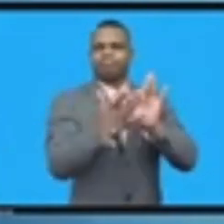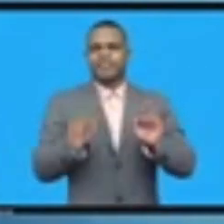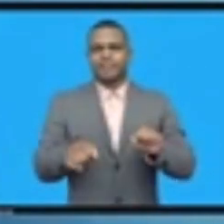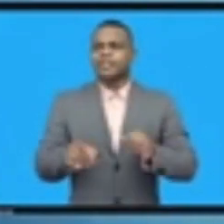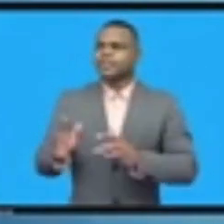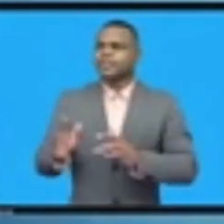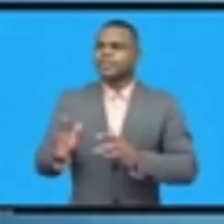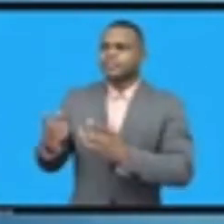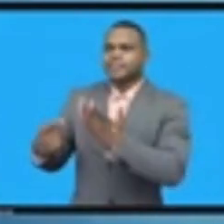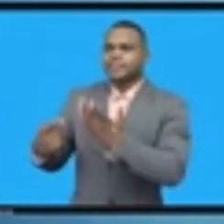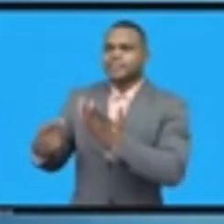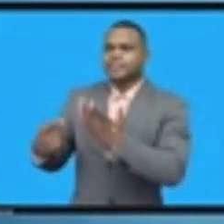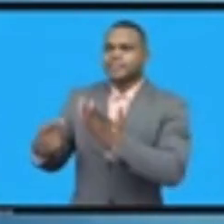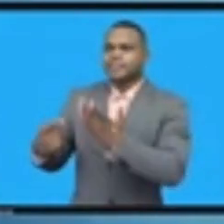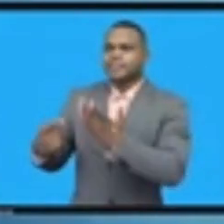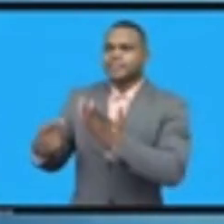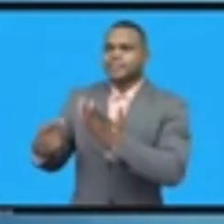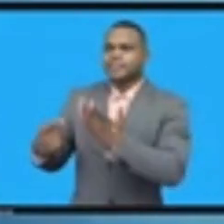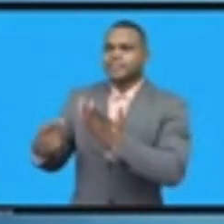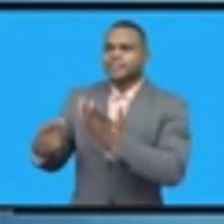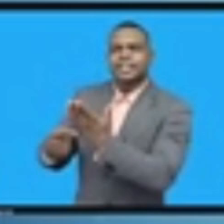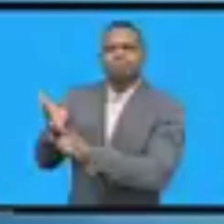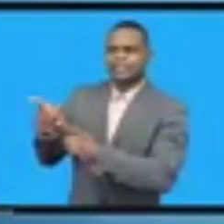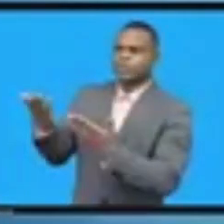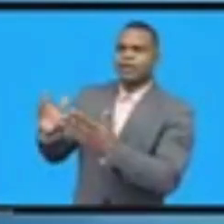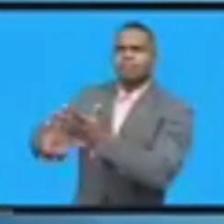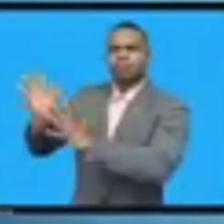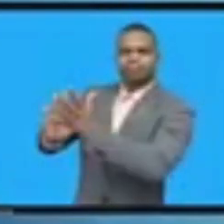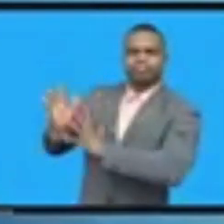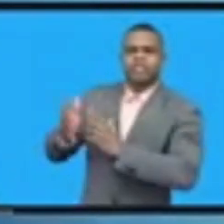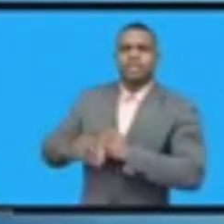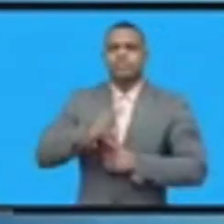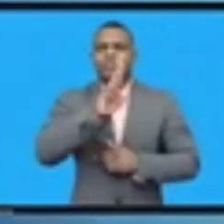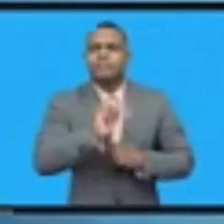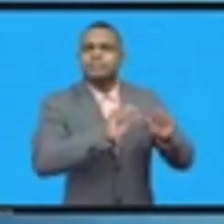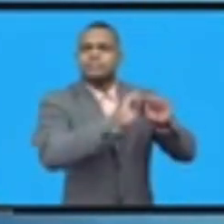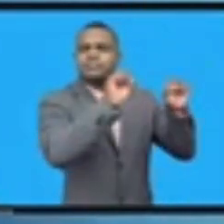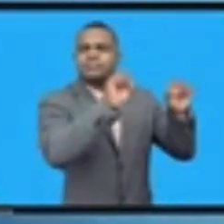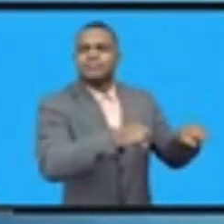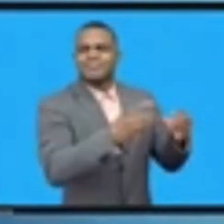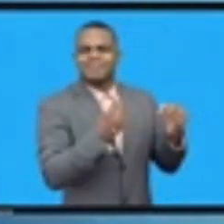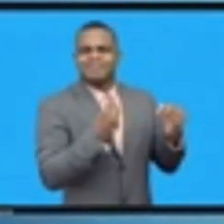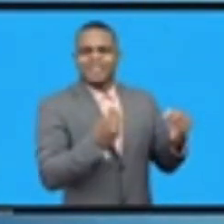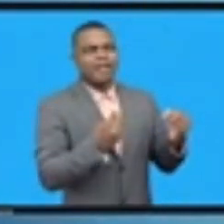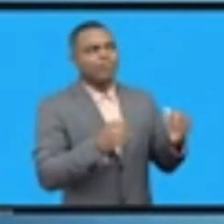系统来说，我们是希望能够建立一个全球的关